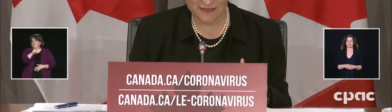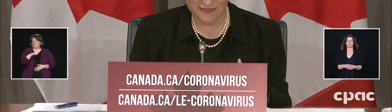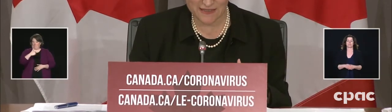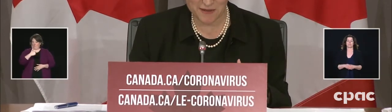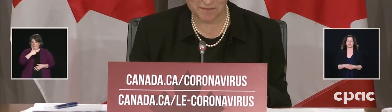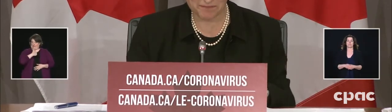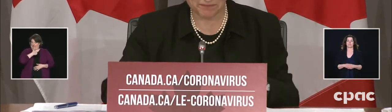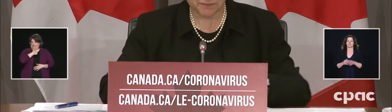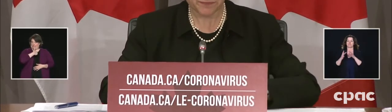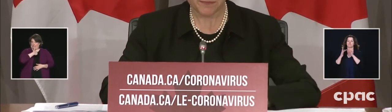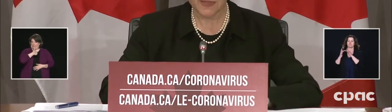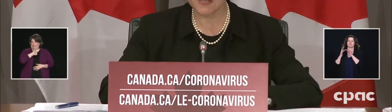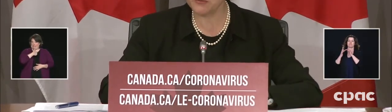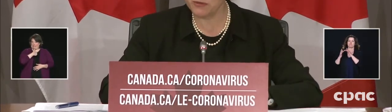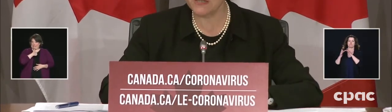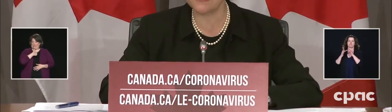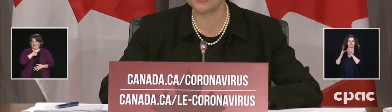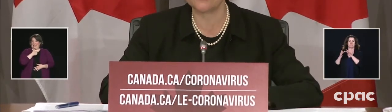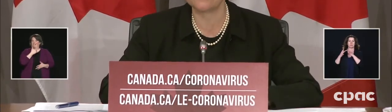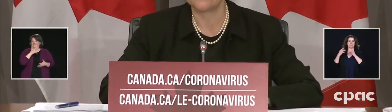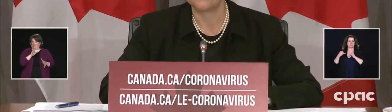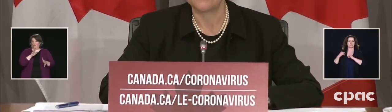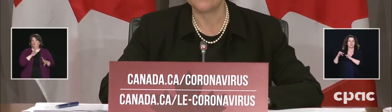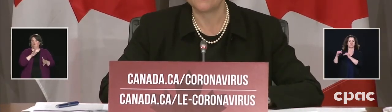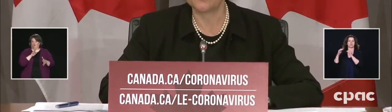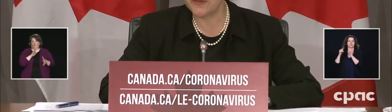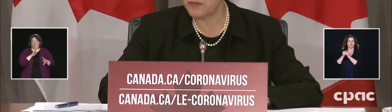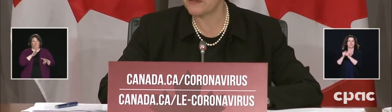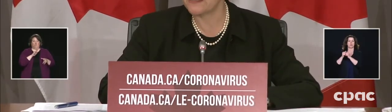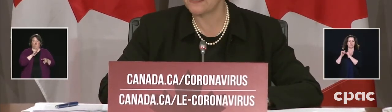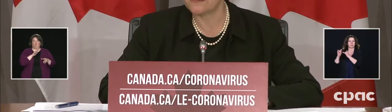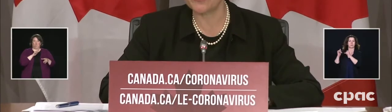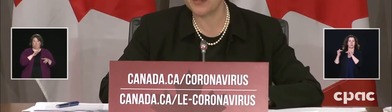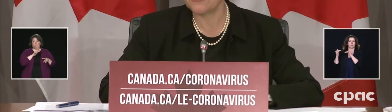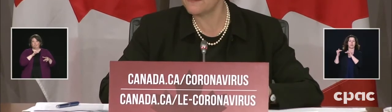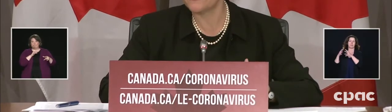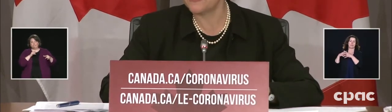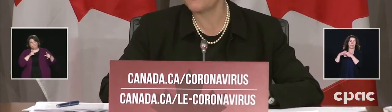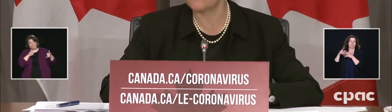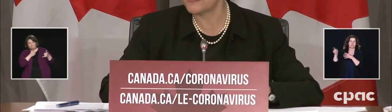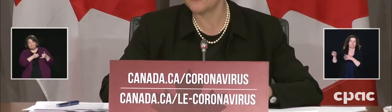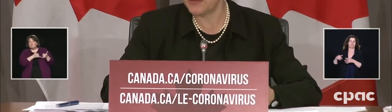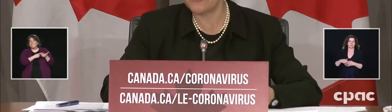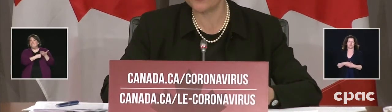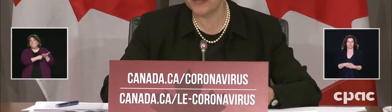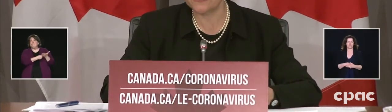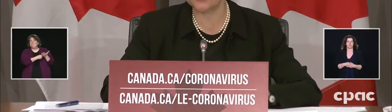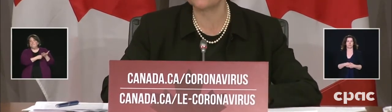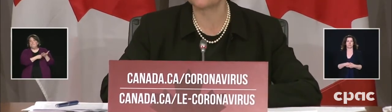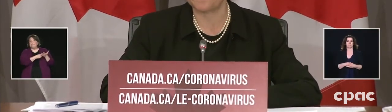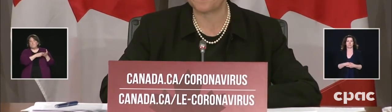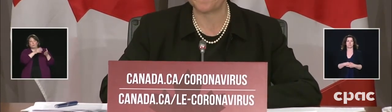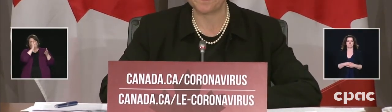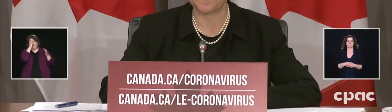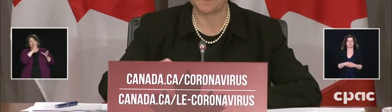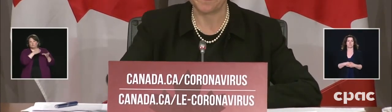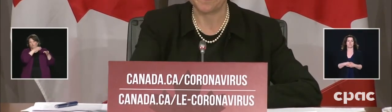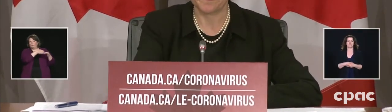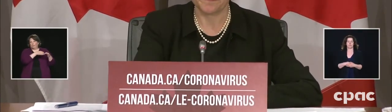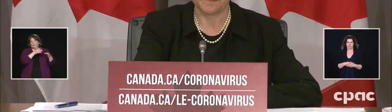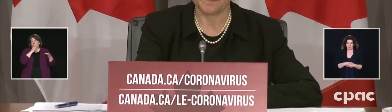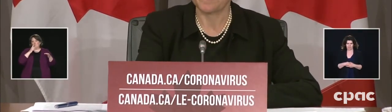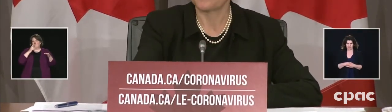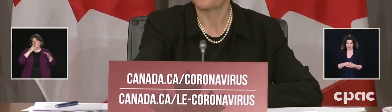have had some communication with American counterparts, very specifically about trade issues.